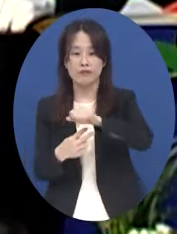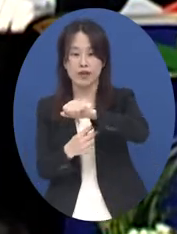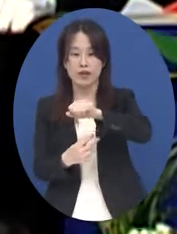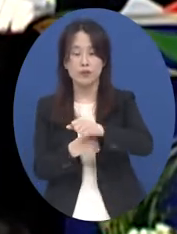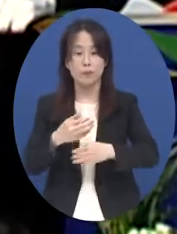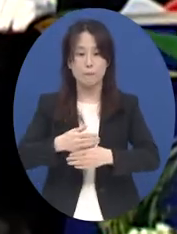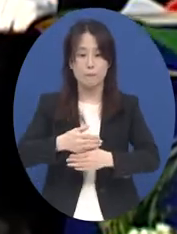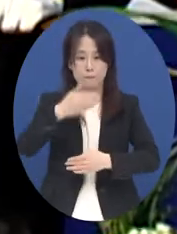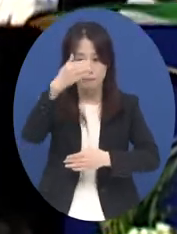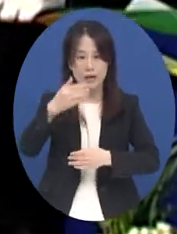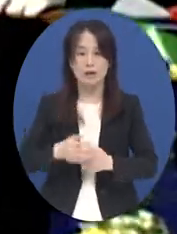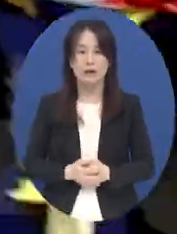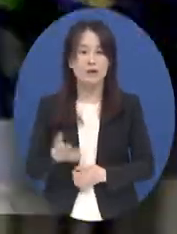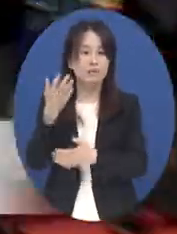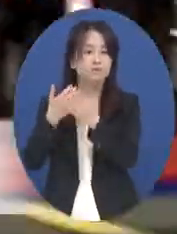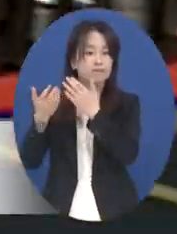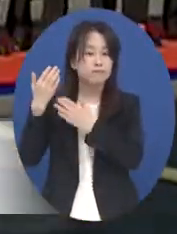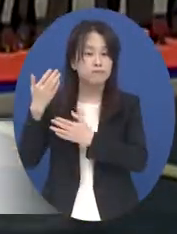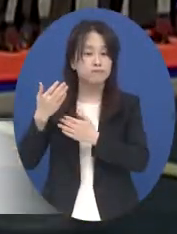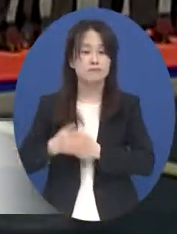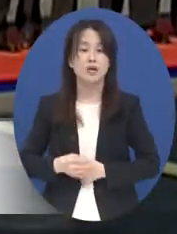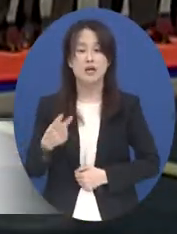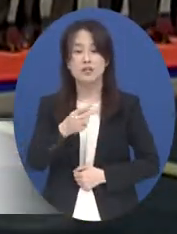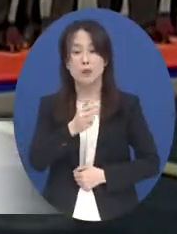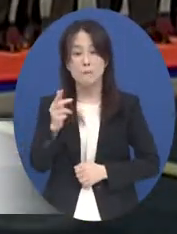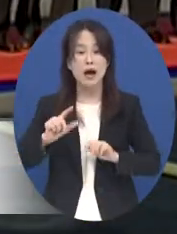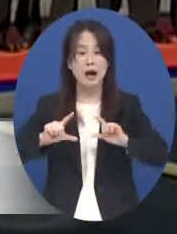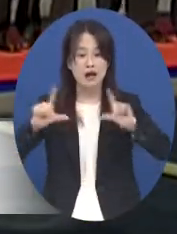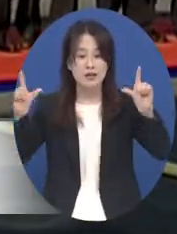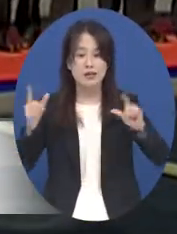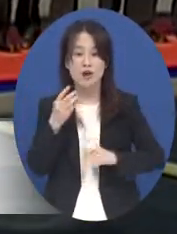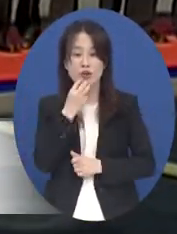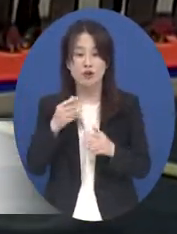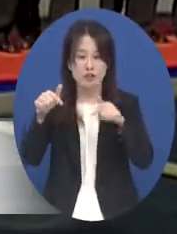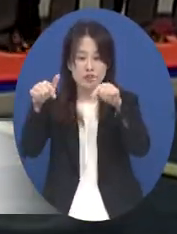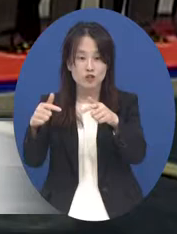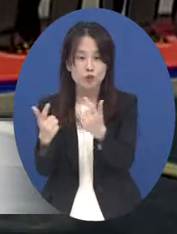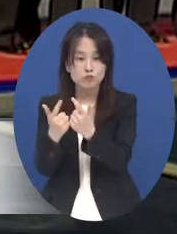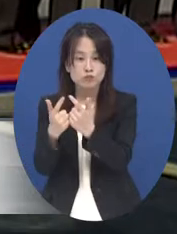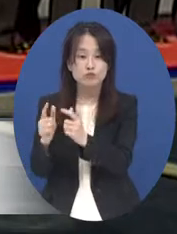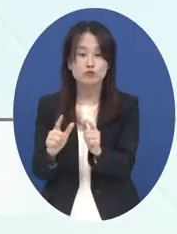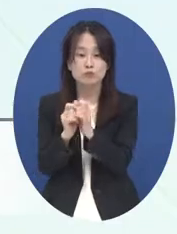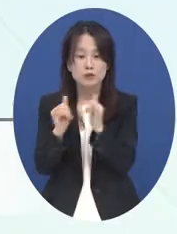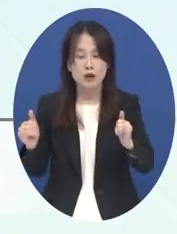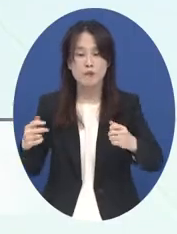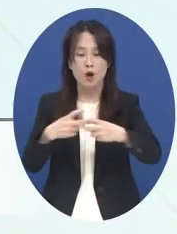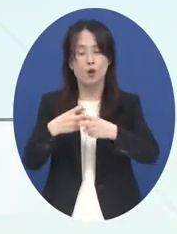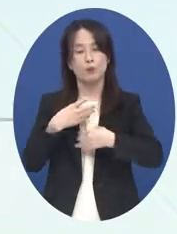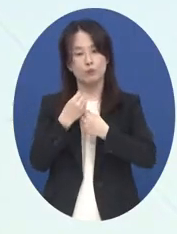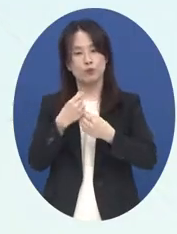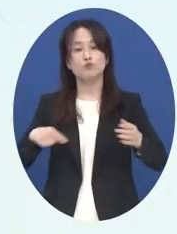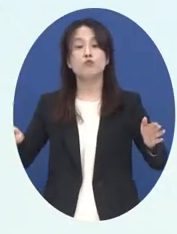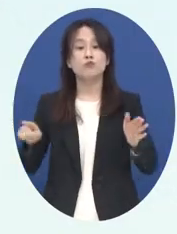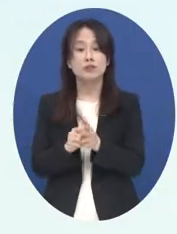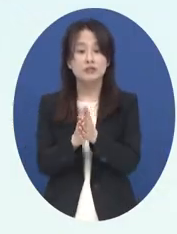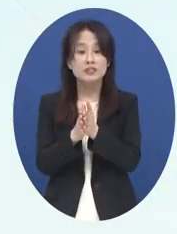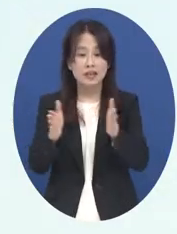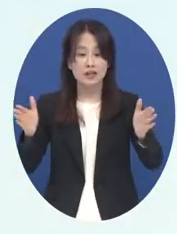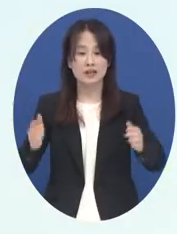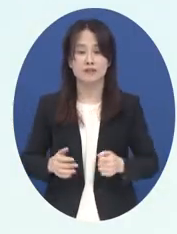일산대교 개통! 거슬러가 일산대교는 지난 2008년 경기 서북부 주민들의 교통 편의를 위해